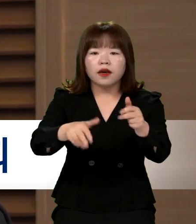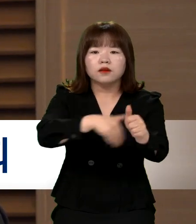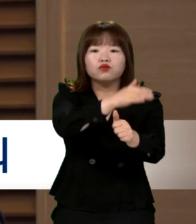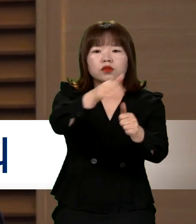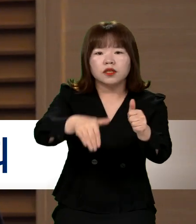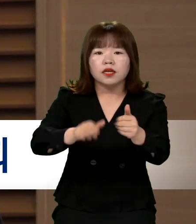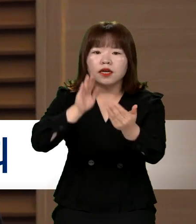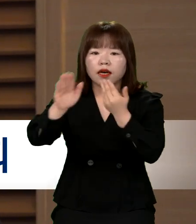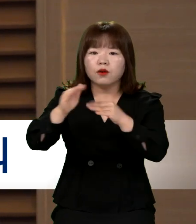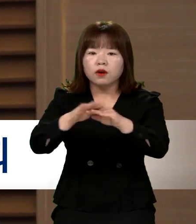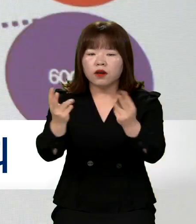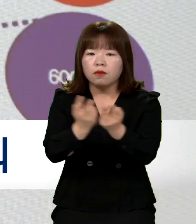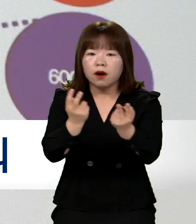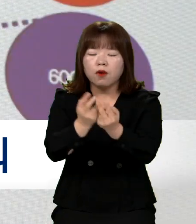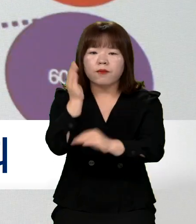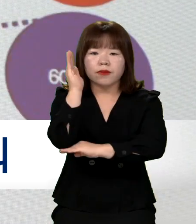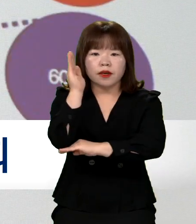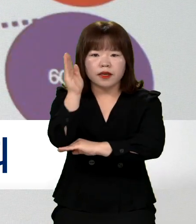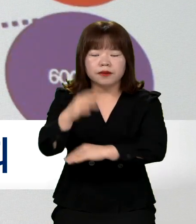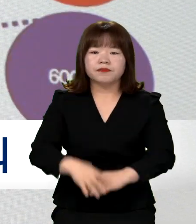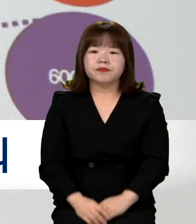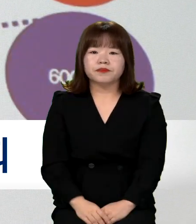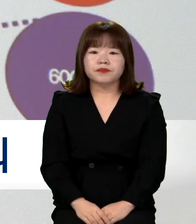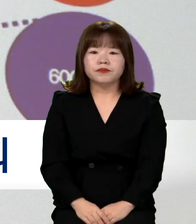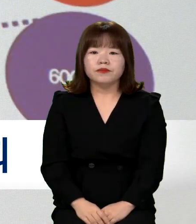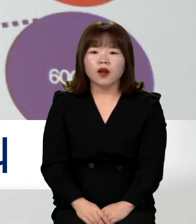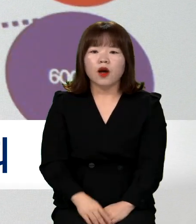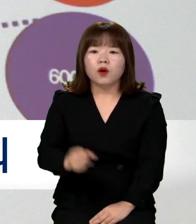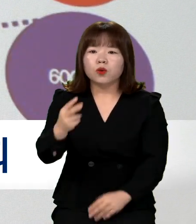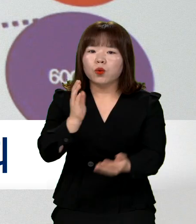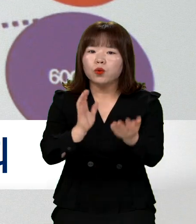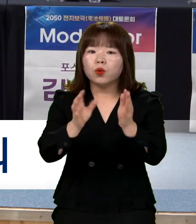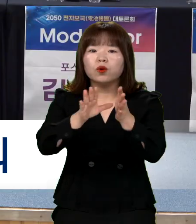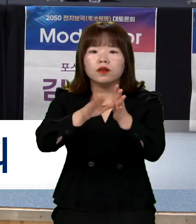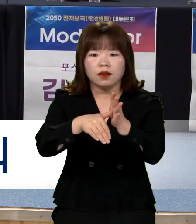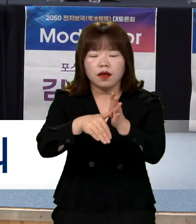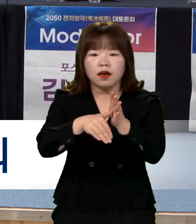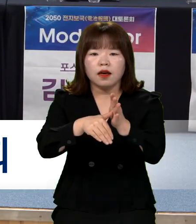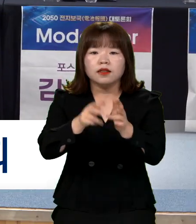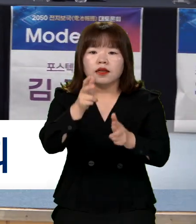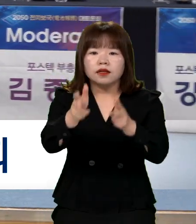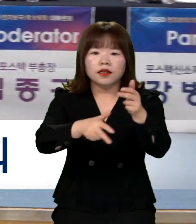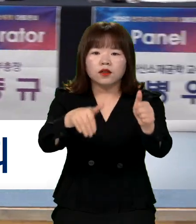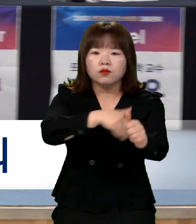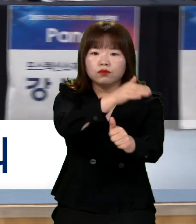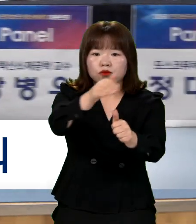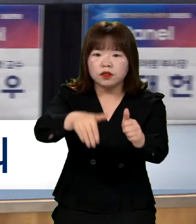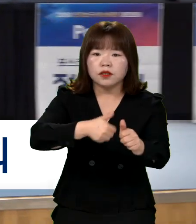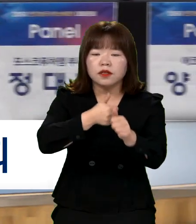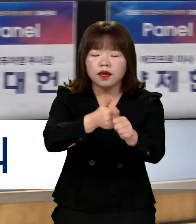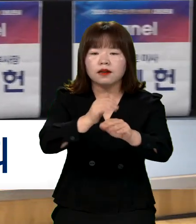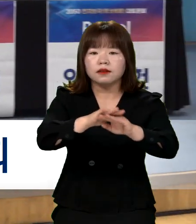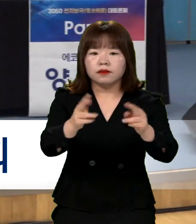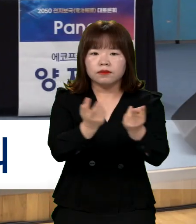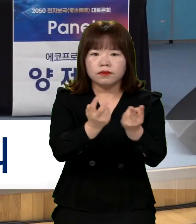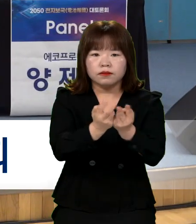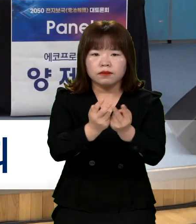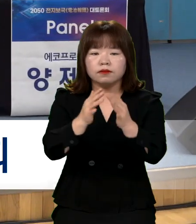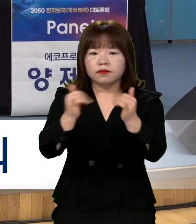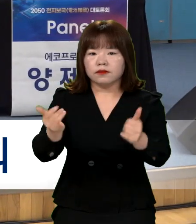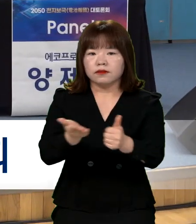산업의 국내외 동향과 향후 대응전략을 소개했습니다 이어진 토론회에서는 국내외 산업 동향에 따른